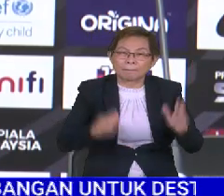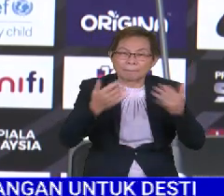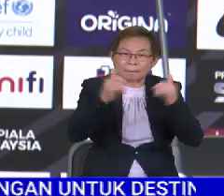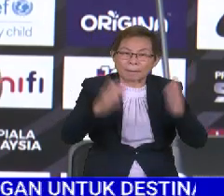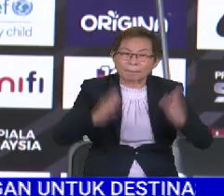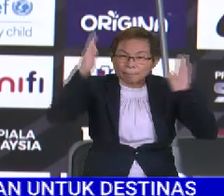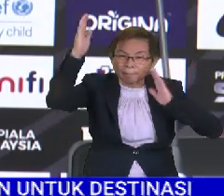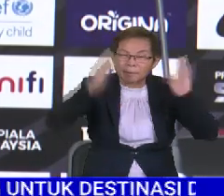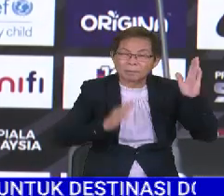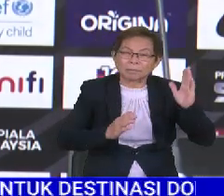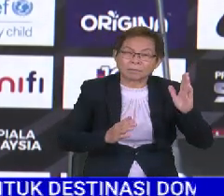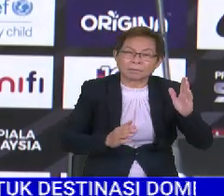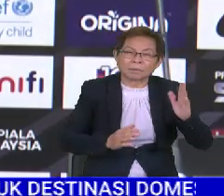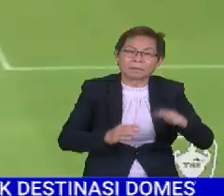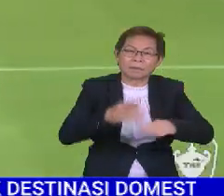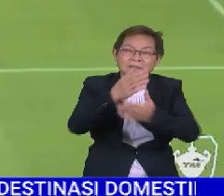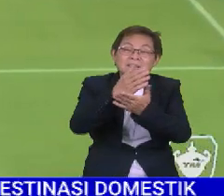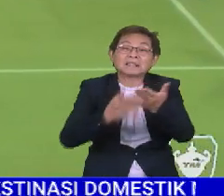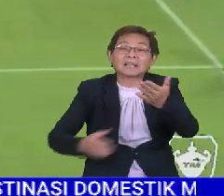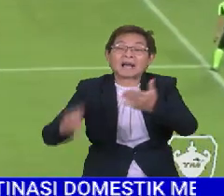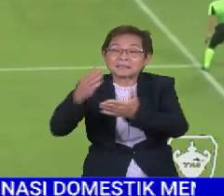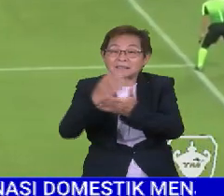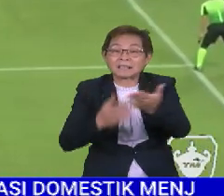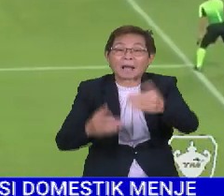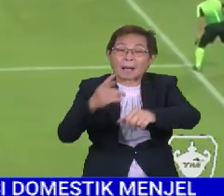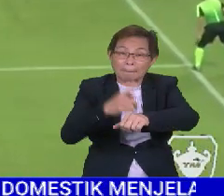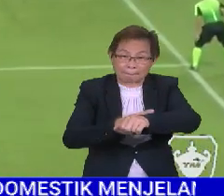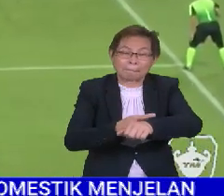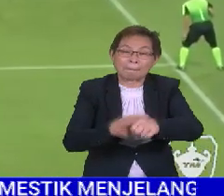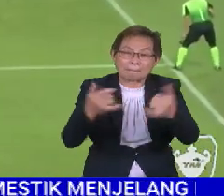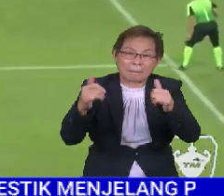sepanjang setengah musim tu kan.